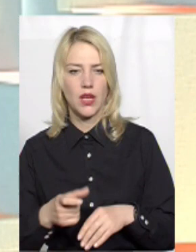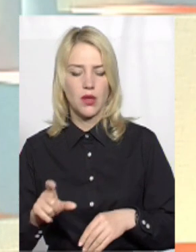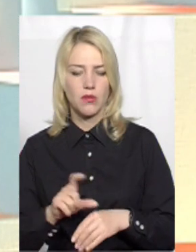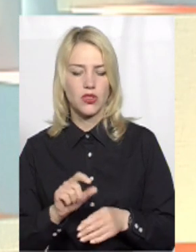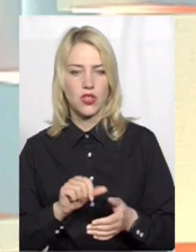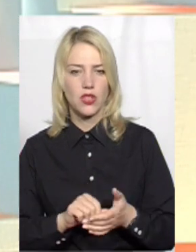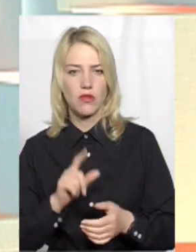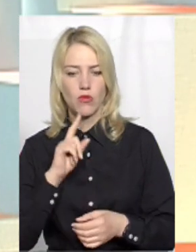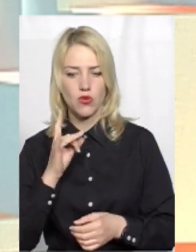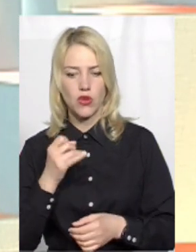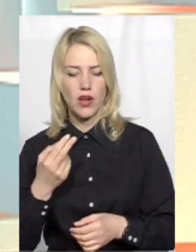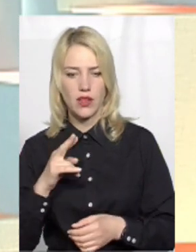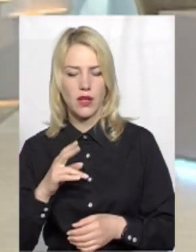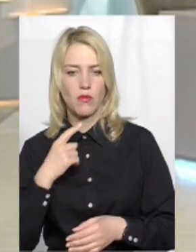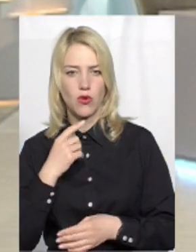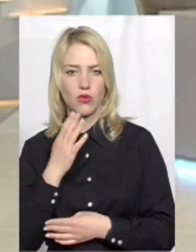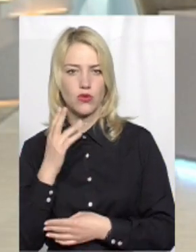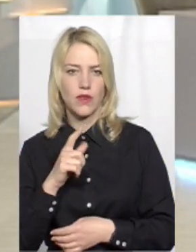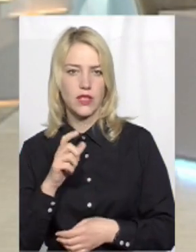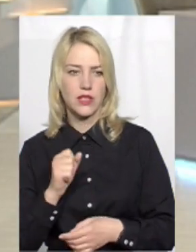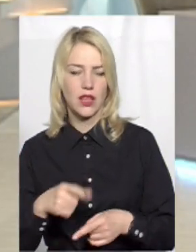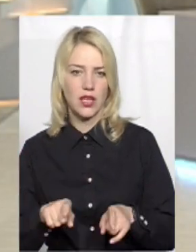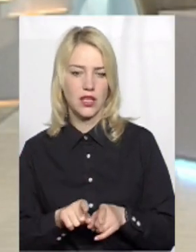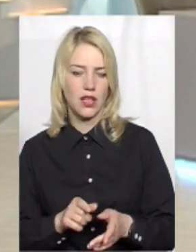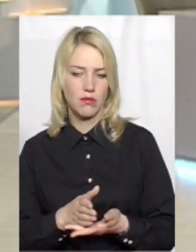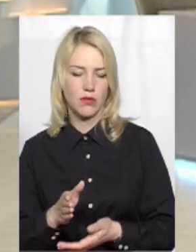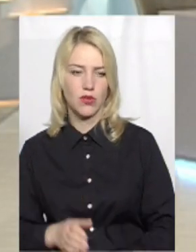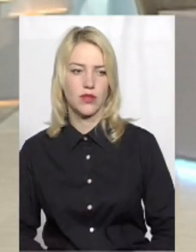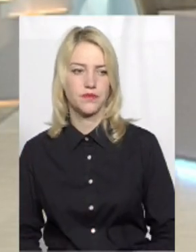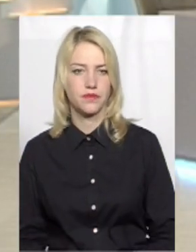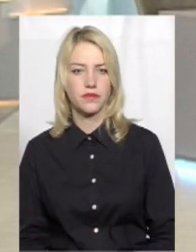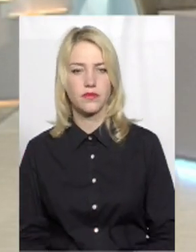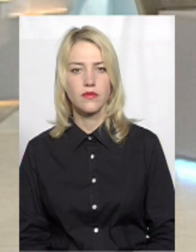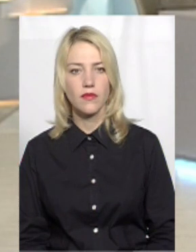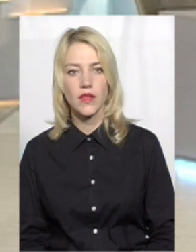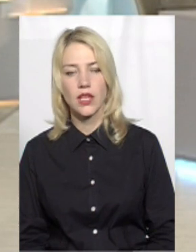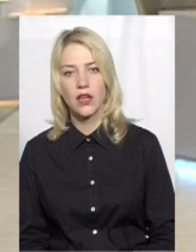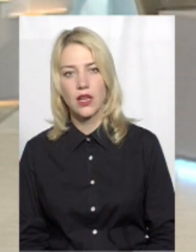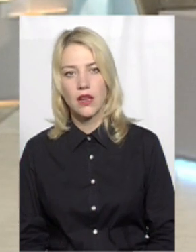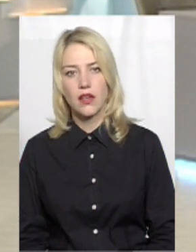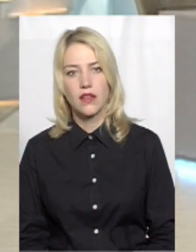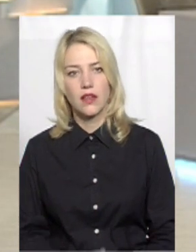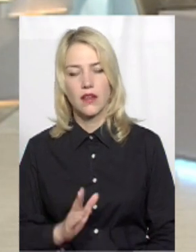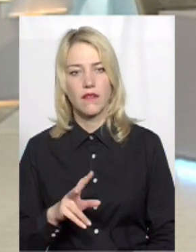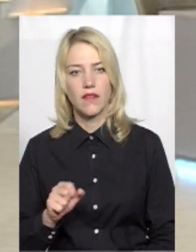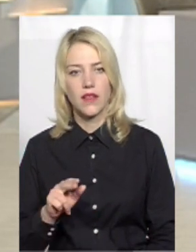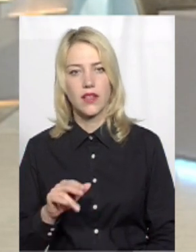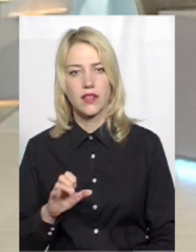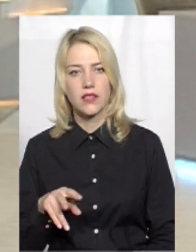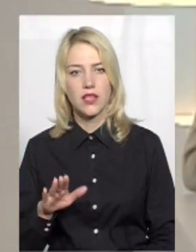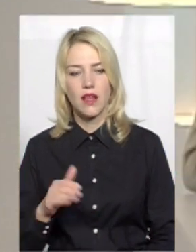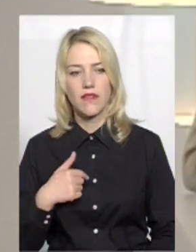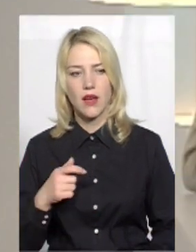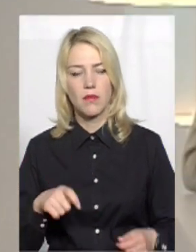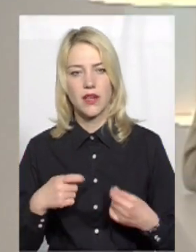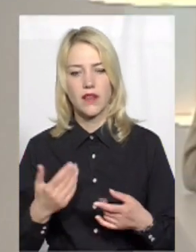ради проголосувало за такий напрямок. Зрозуміло. Владислав, я переглядав вашу